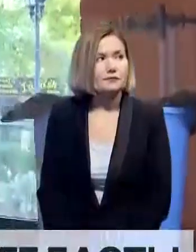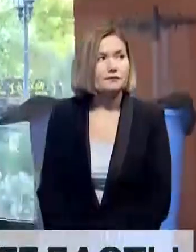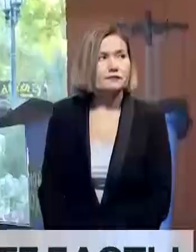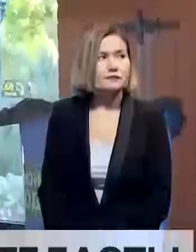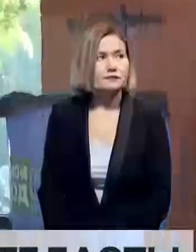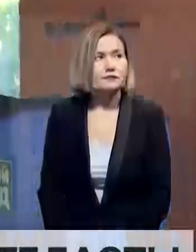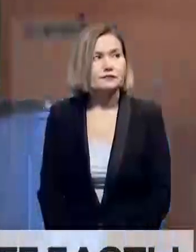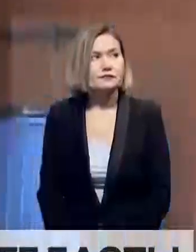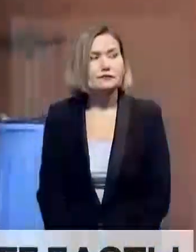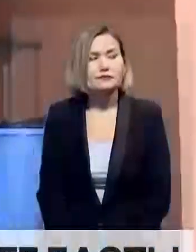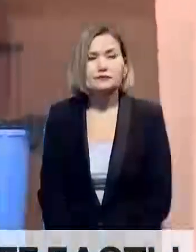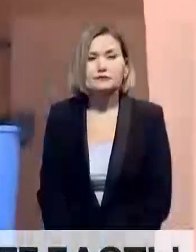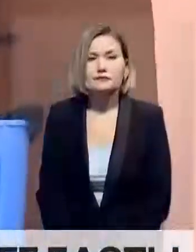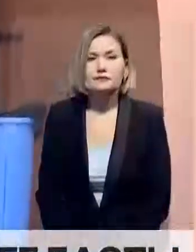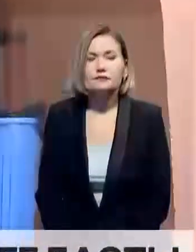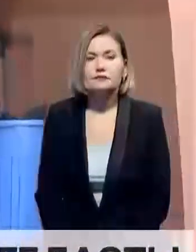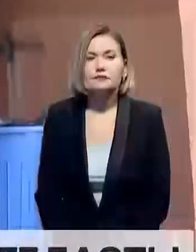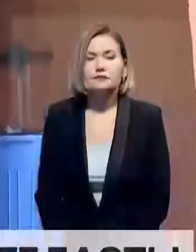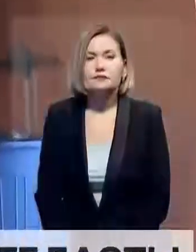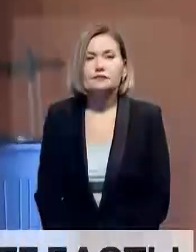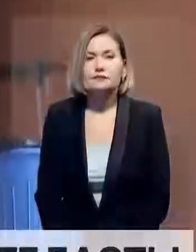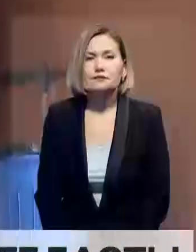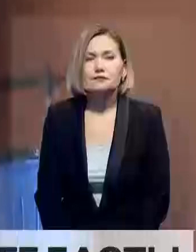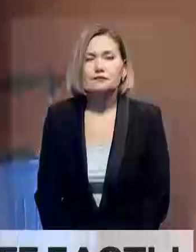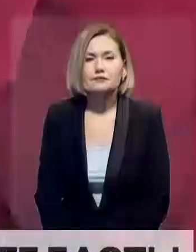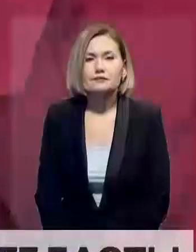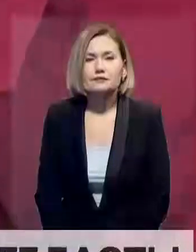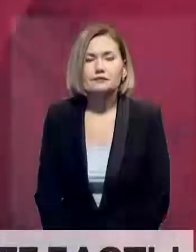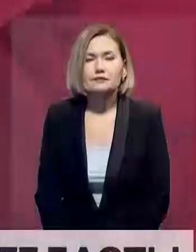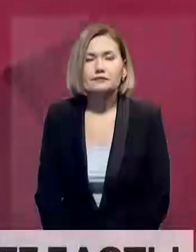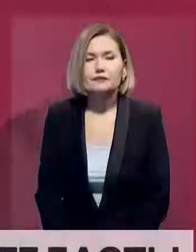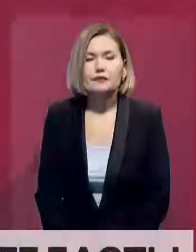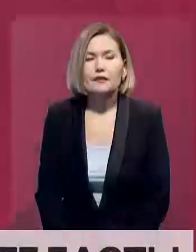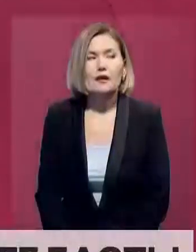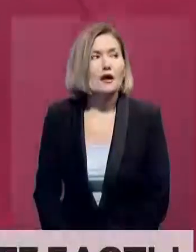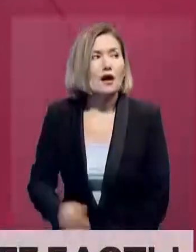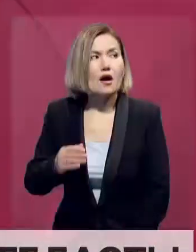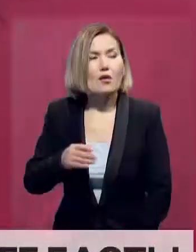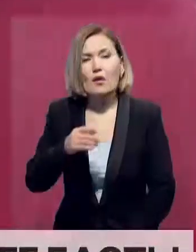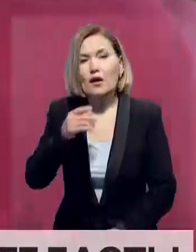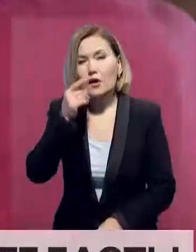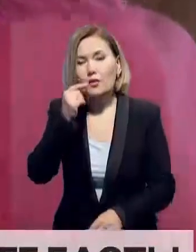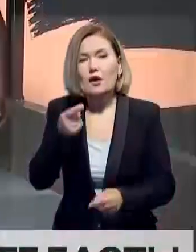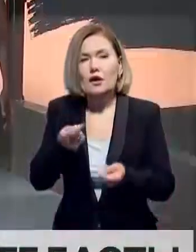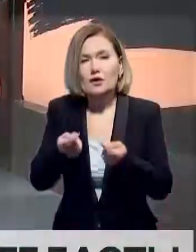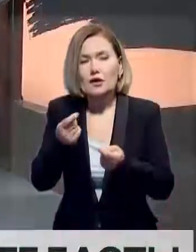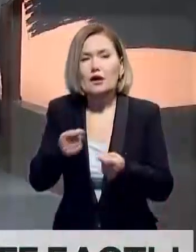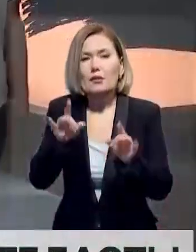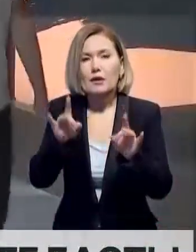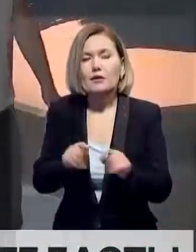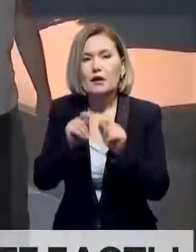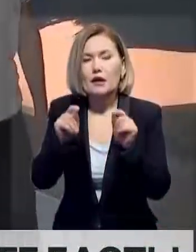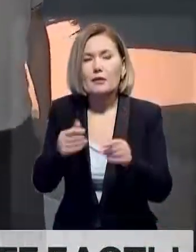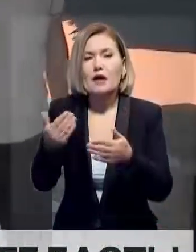Здравствуйте. Что, как получается? Все нормально? Да, все отлично. Валерий Кимнің жетекшілігімен тағы бір дәмхана ашылғалы тұр. Қазір